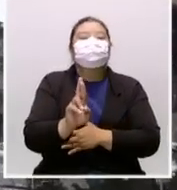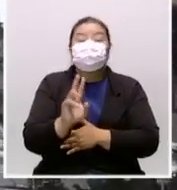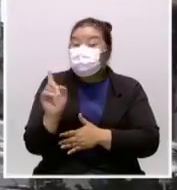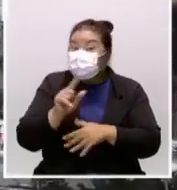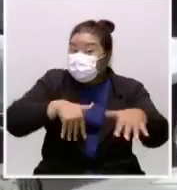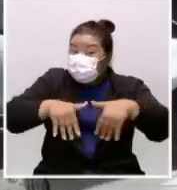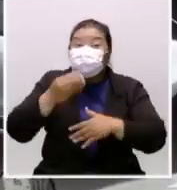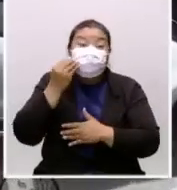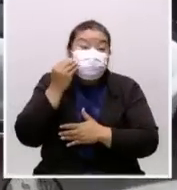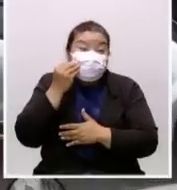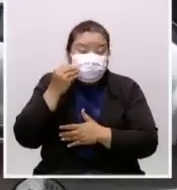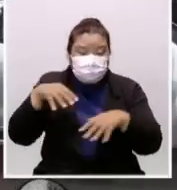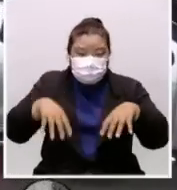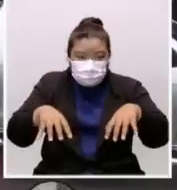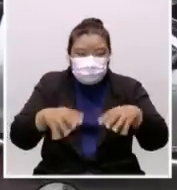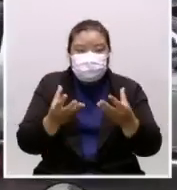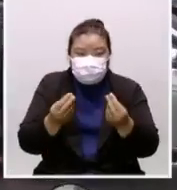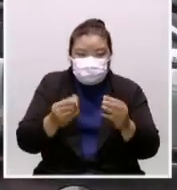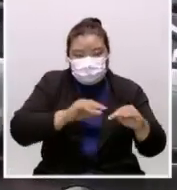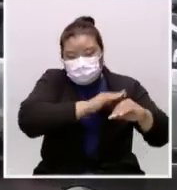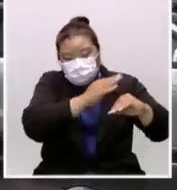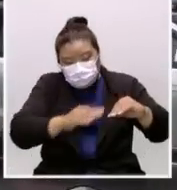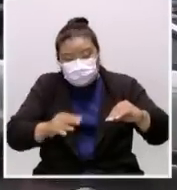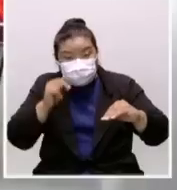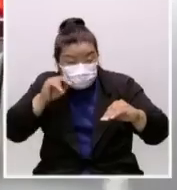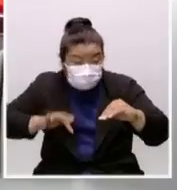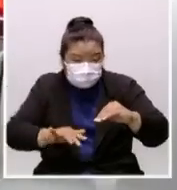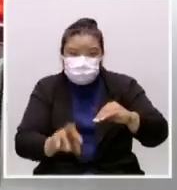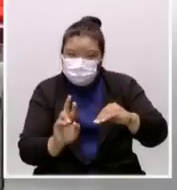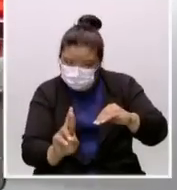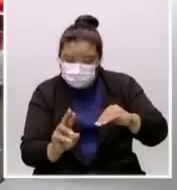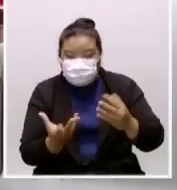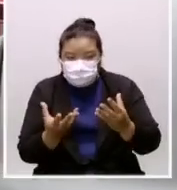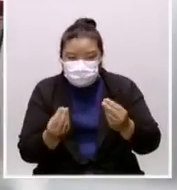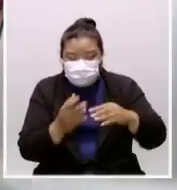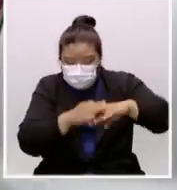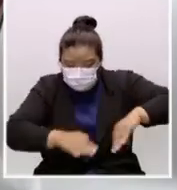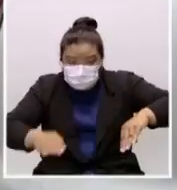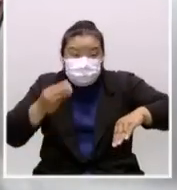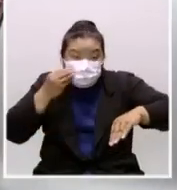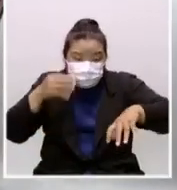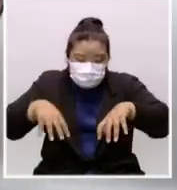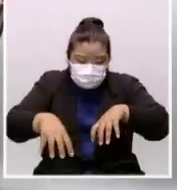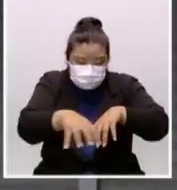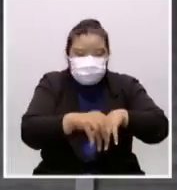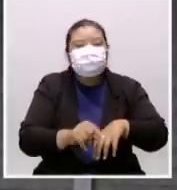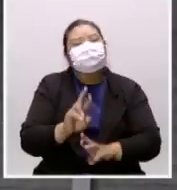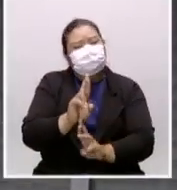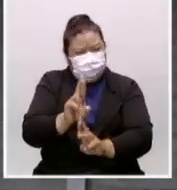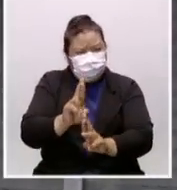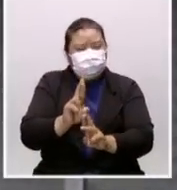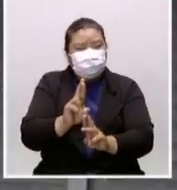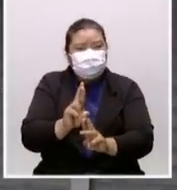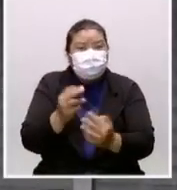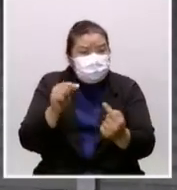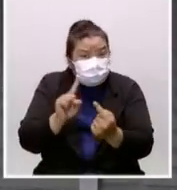ประชาชนที่อาศัยบริเวณที่ลาดเชิงเขาใกล้กับทางน้ำไหลผ่านและพื้นที่ลุ่มต่ำก็ต้องระวังกันเป็นพิเศษเลยนะครับและกรุงเทพมหาน